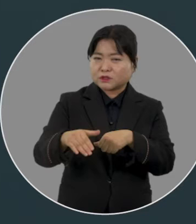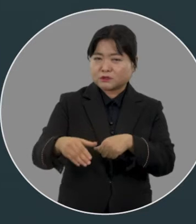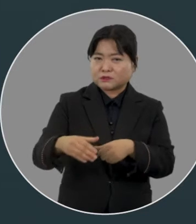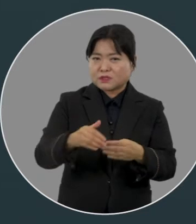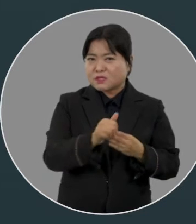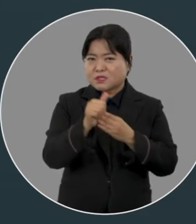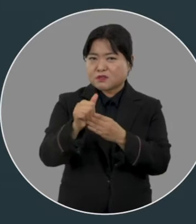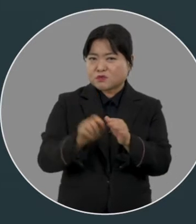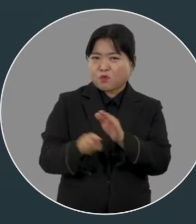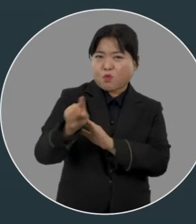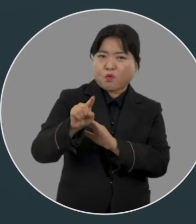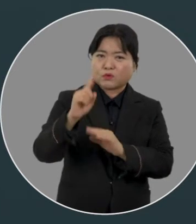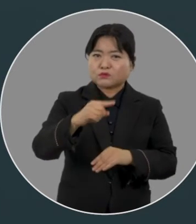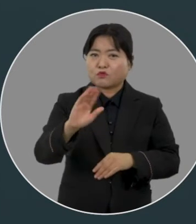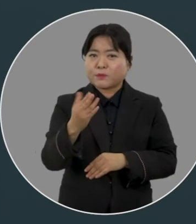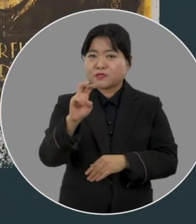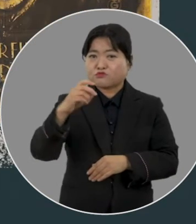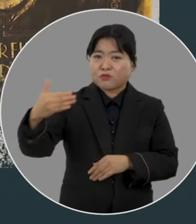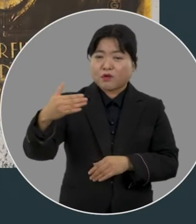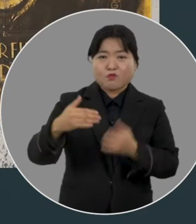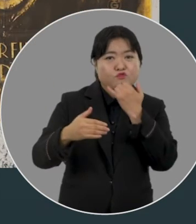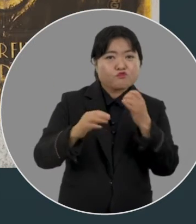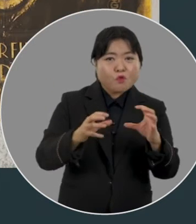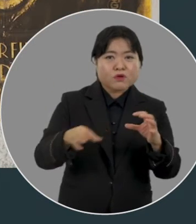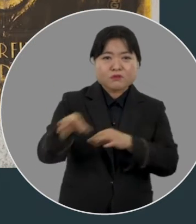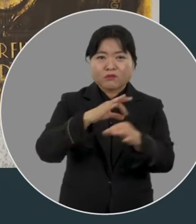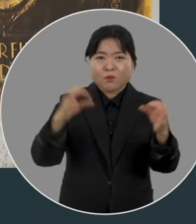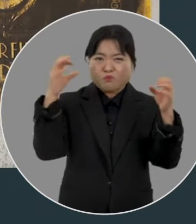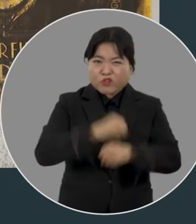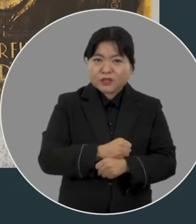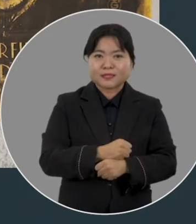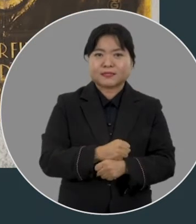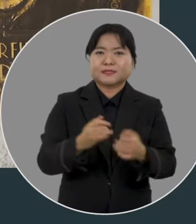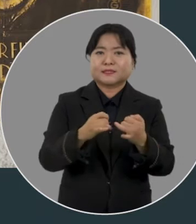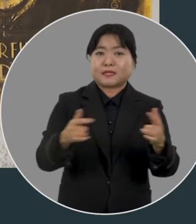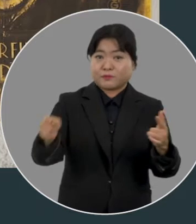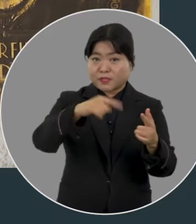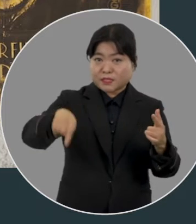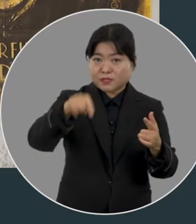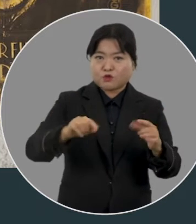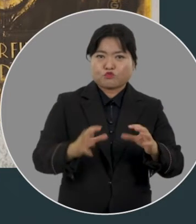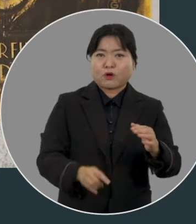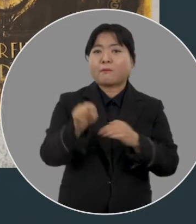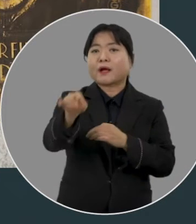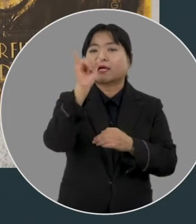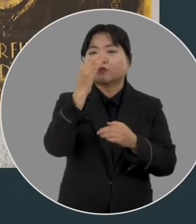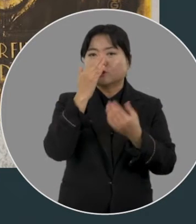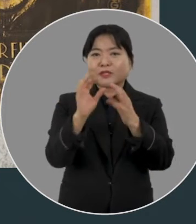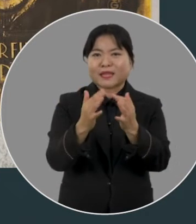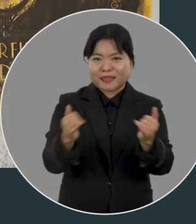자본주의를 이끌고 1929년에 독일 경제를 완전 무너뜨린 그 사람들이 국가 바깥에